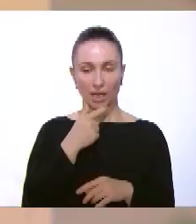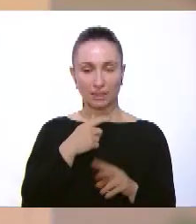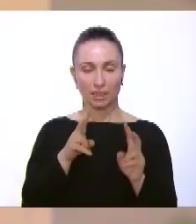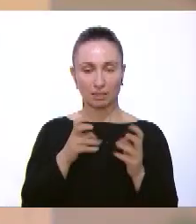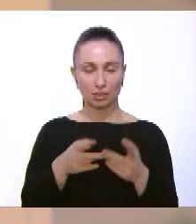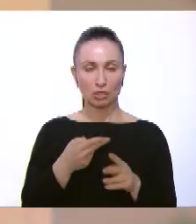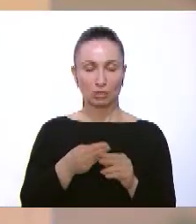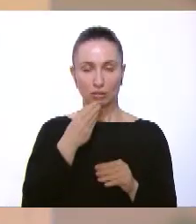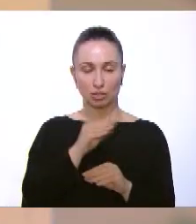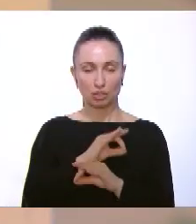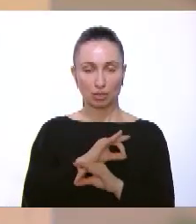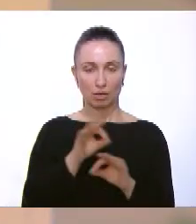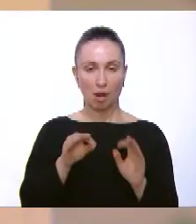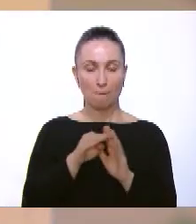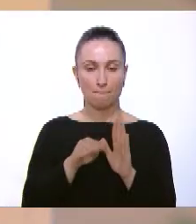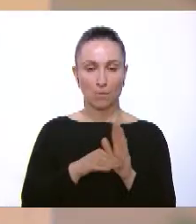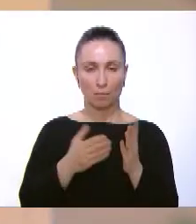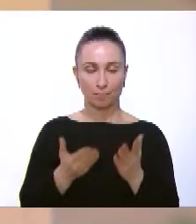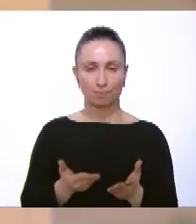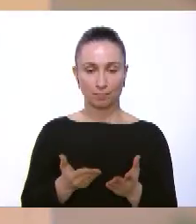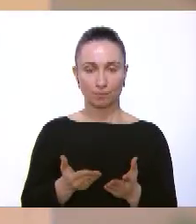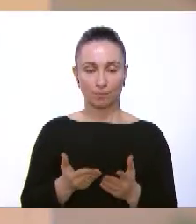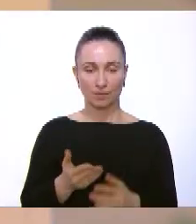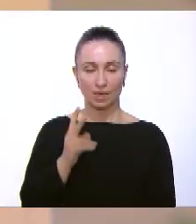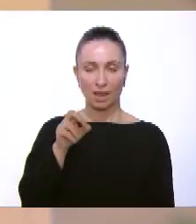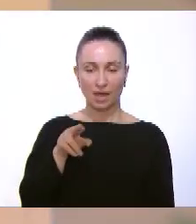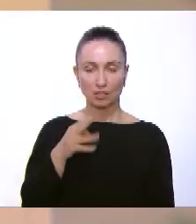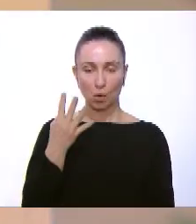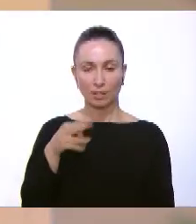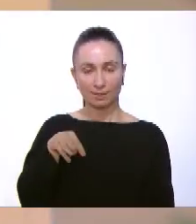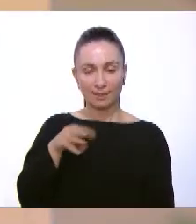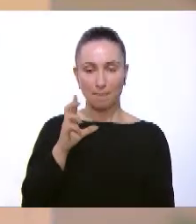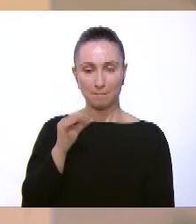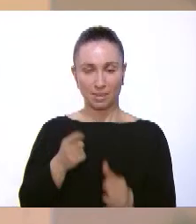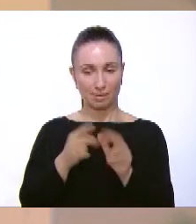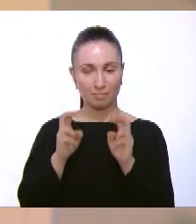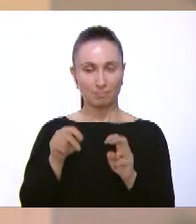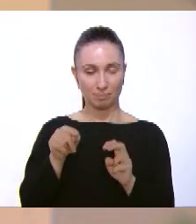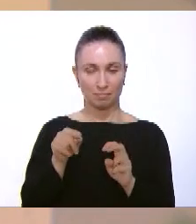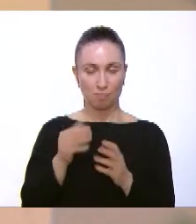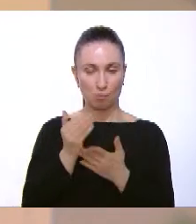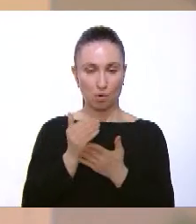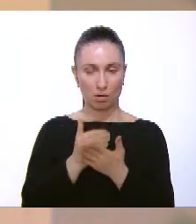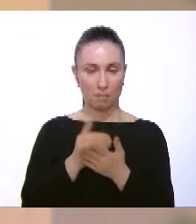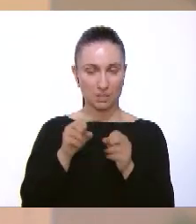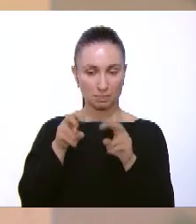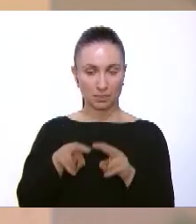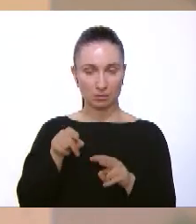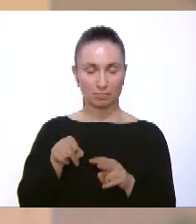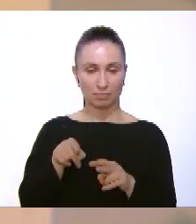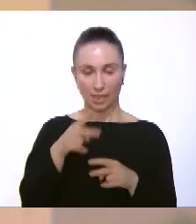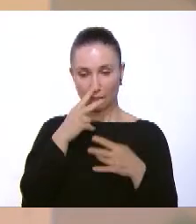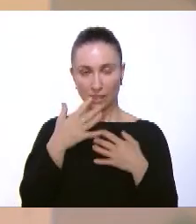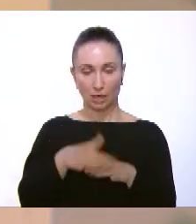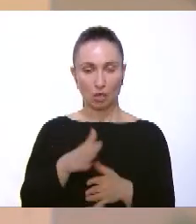არის შესანიშნავი პროგრამა CAD 4TB, ასე ქვია ამ პროგრამას, რომელიც